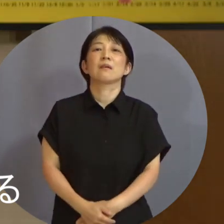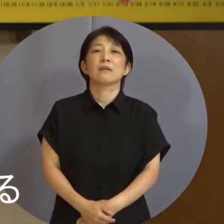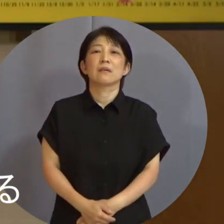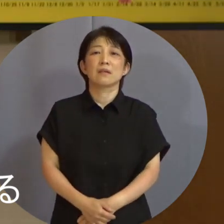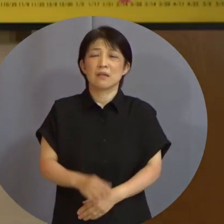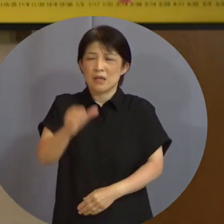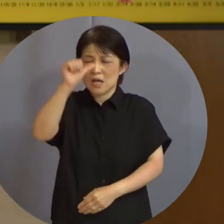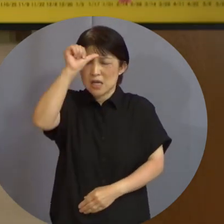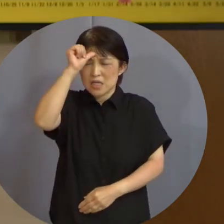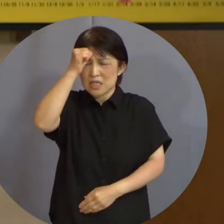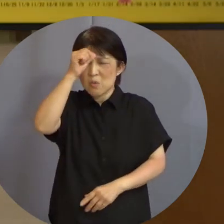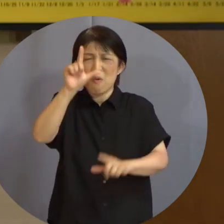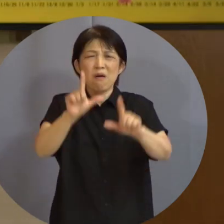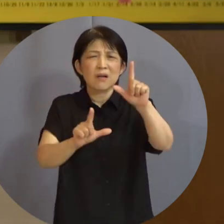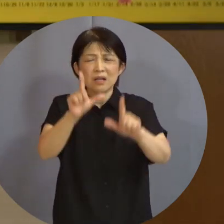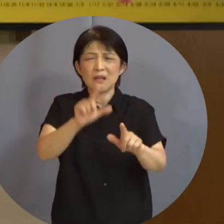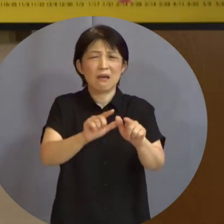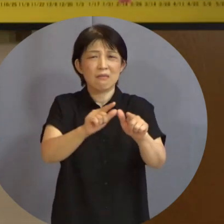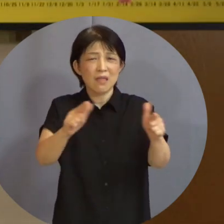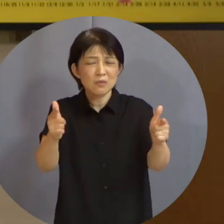ド株などの変異株も